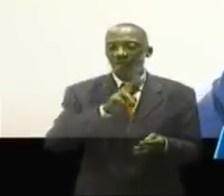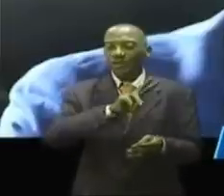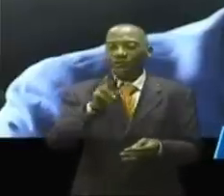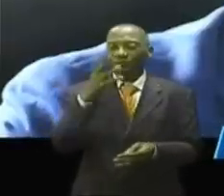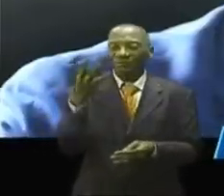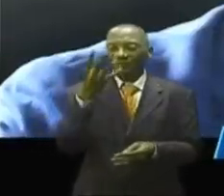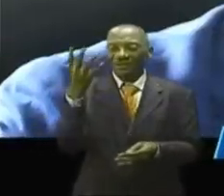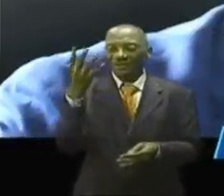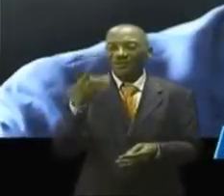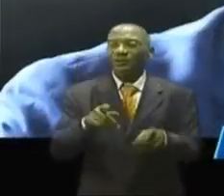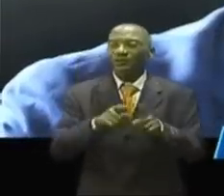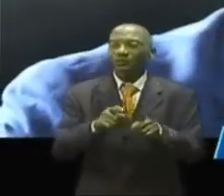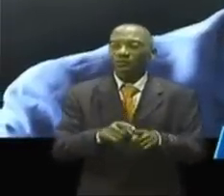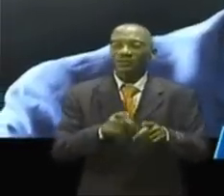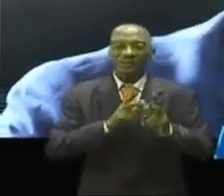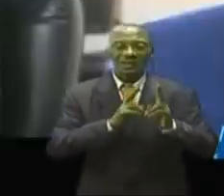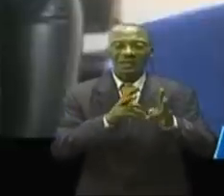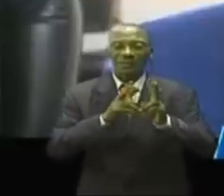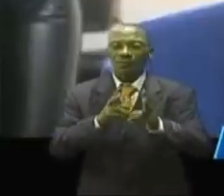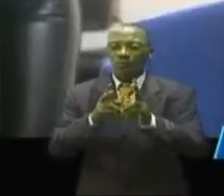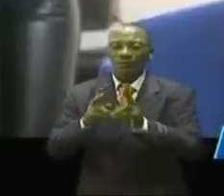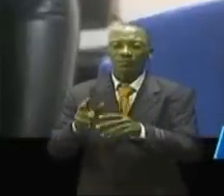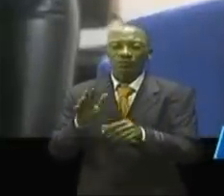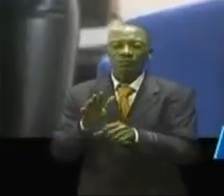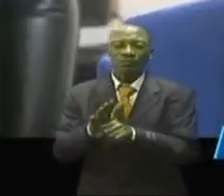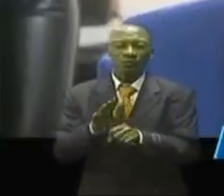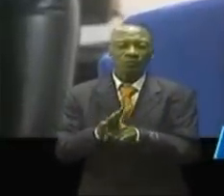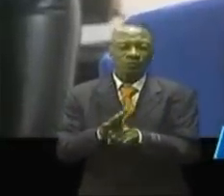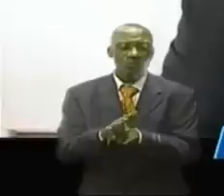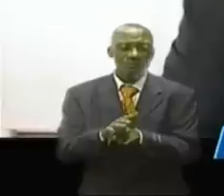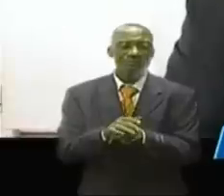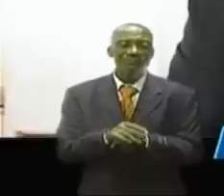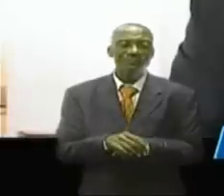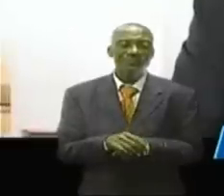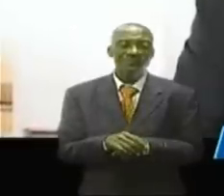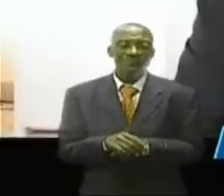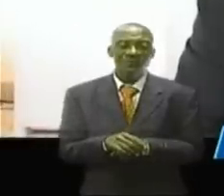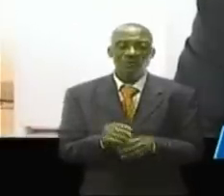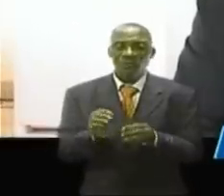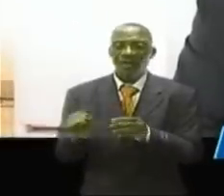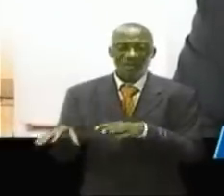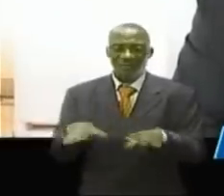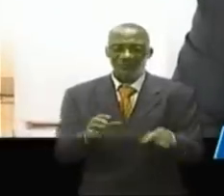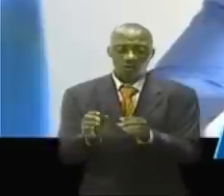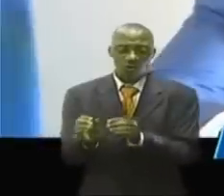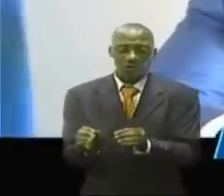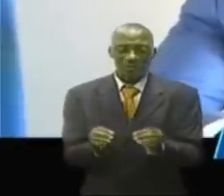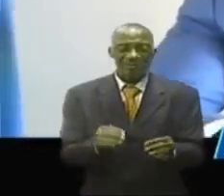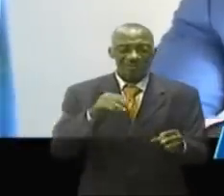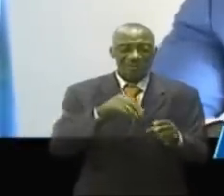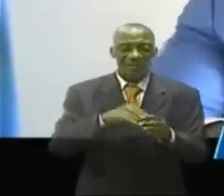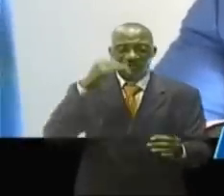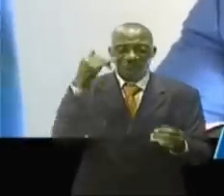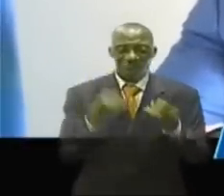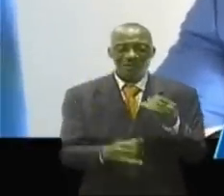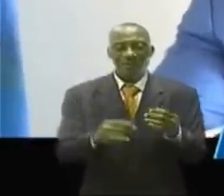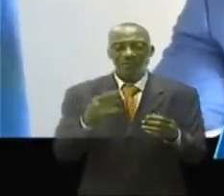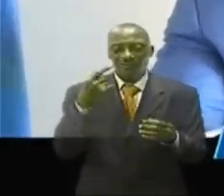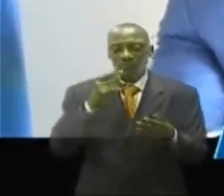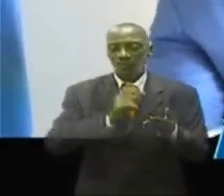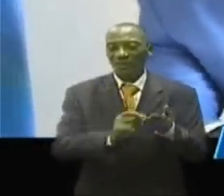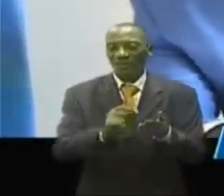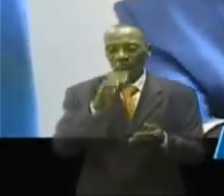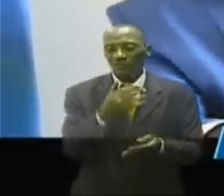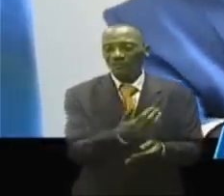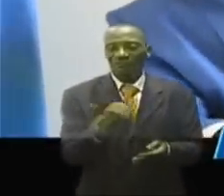des différentes épreuves certificatives organisées à la fin de l'année scolaire 2022-2023. Sa qualité de